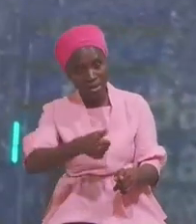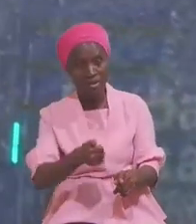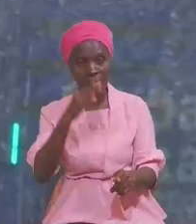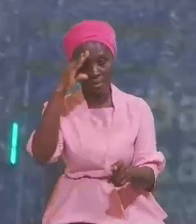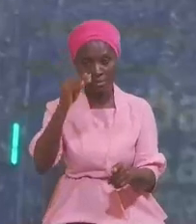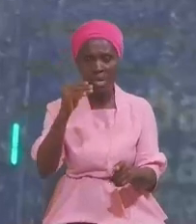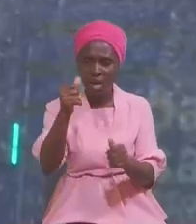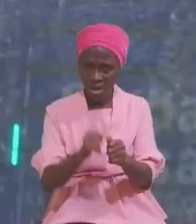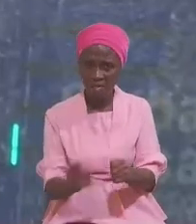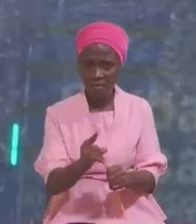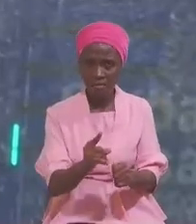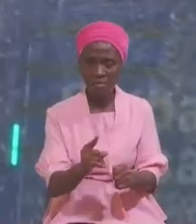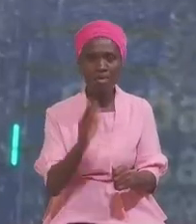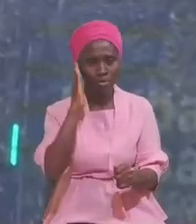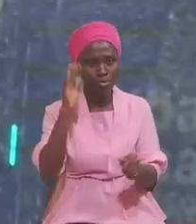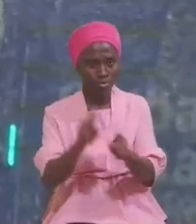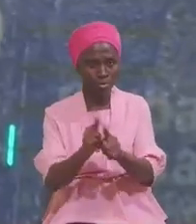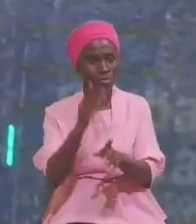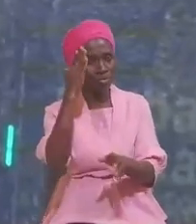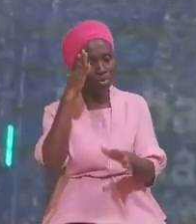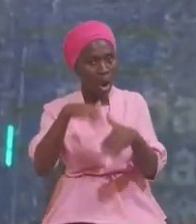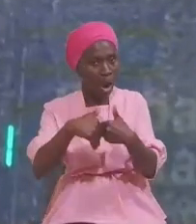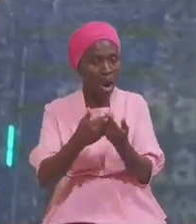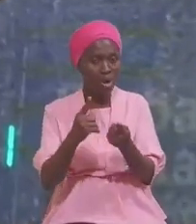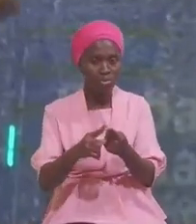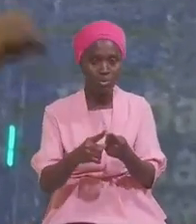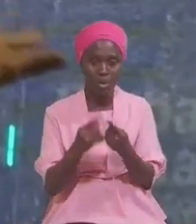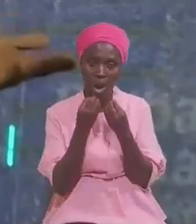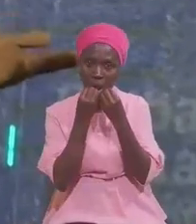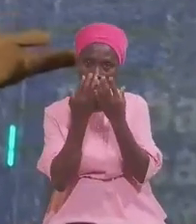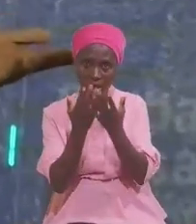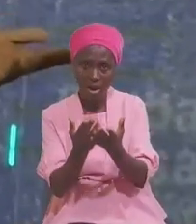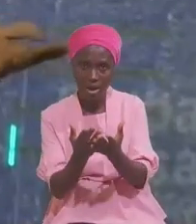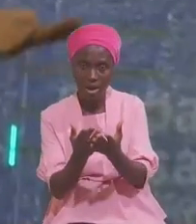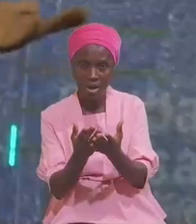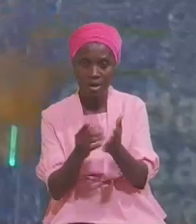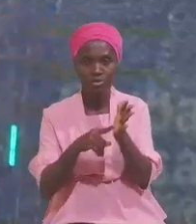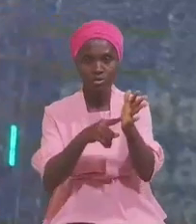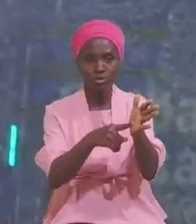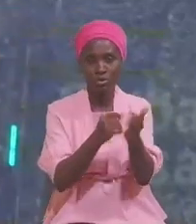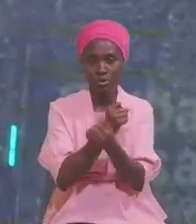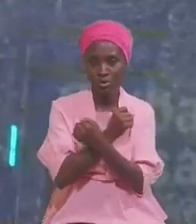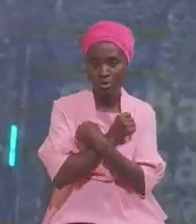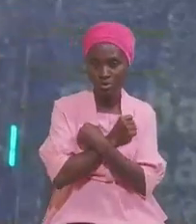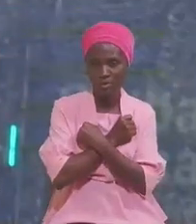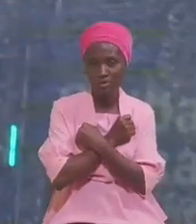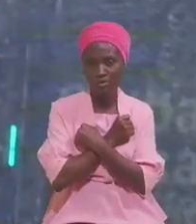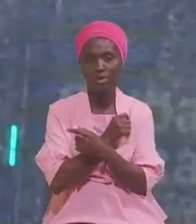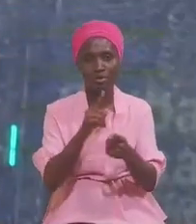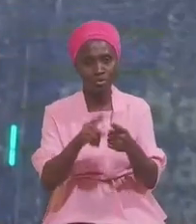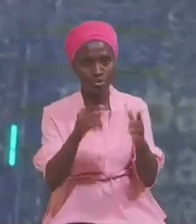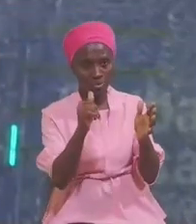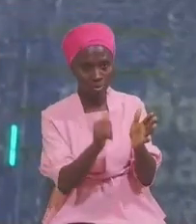aussi doit savoir comment exprimer l'amour, l'affection à la